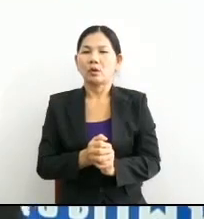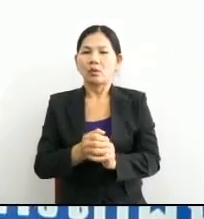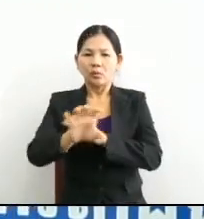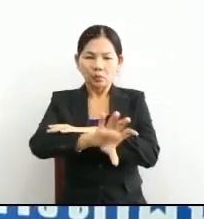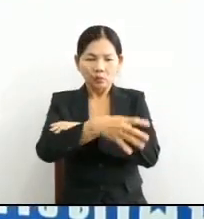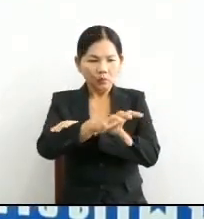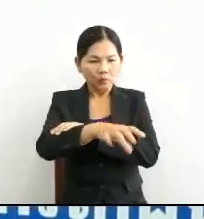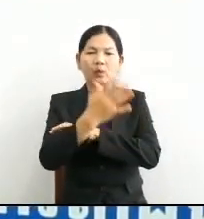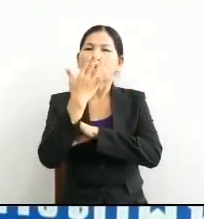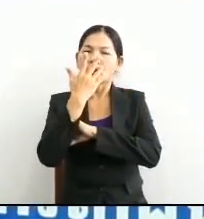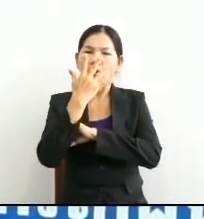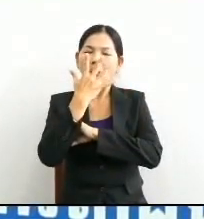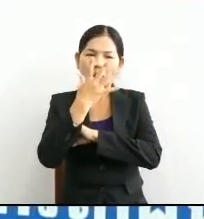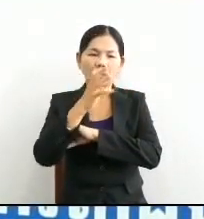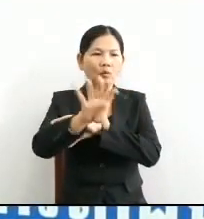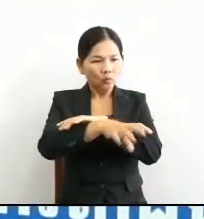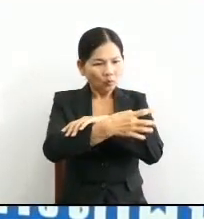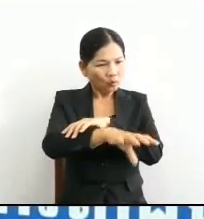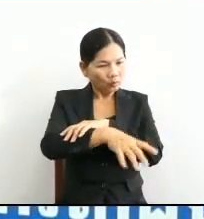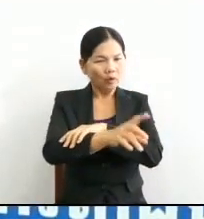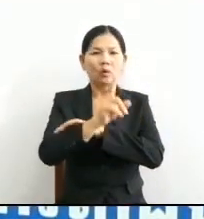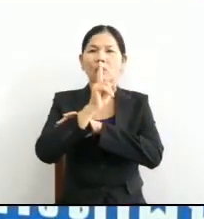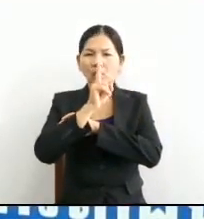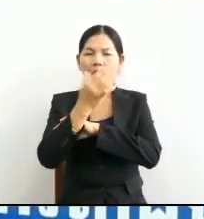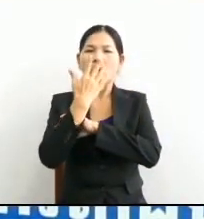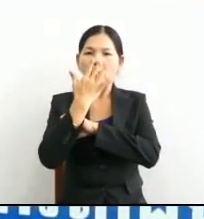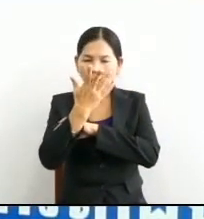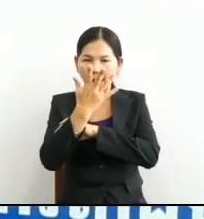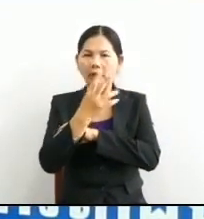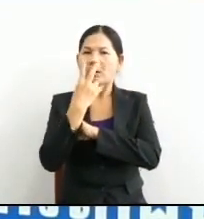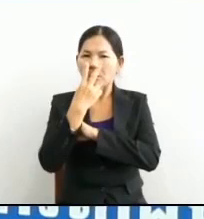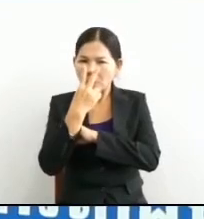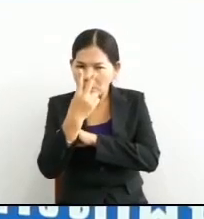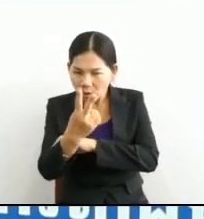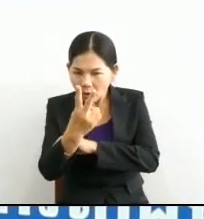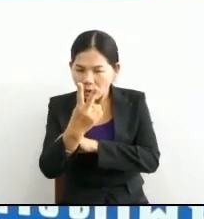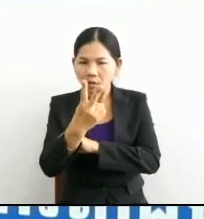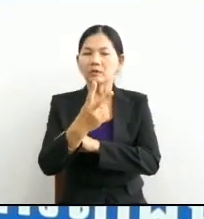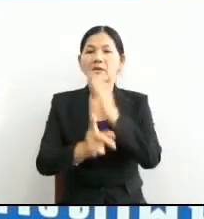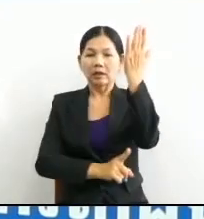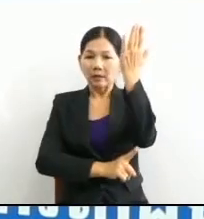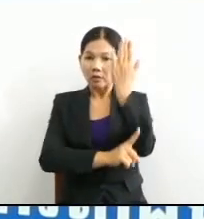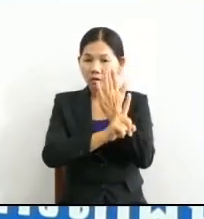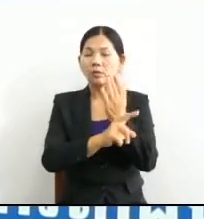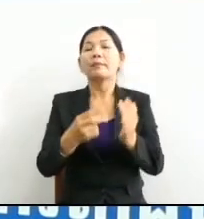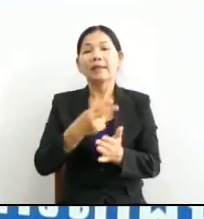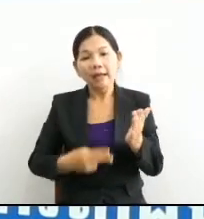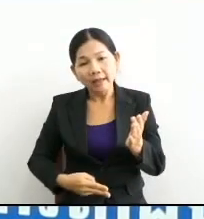ngày sao lại ta cỏ thằng ngày mưa thai toàn rồi thằng ngày đàm chơ nút mạch